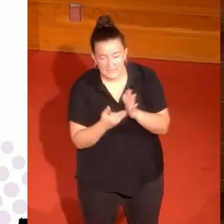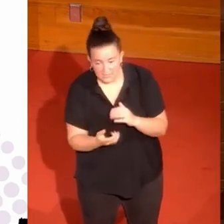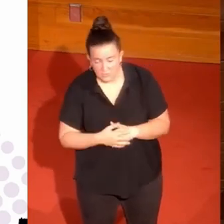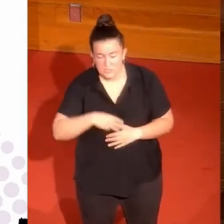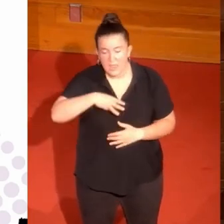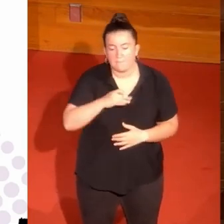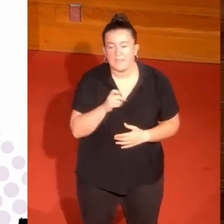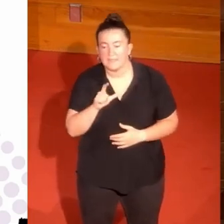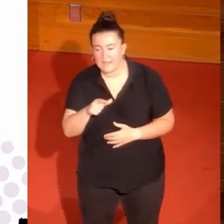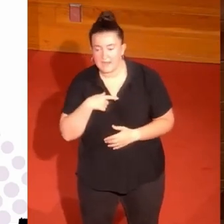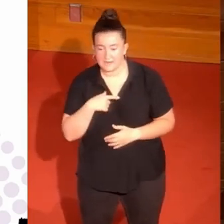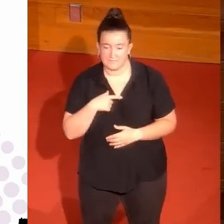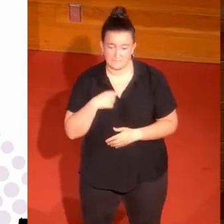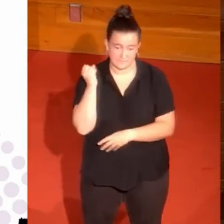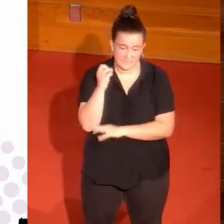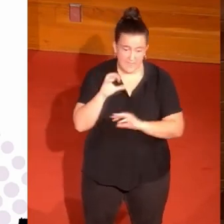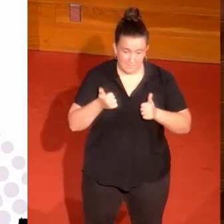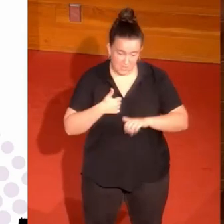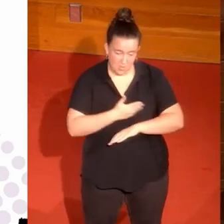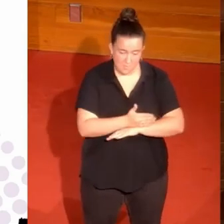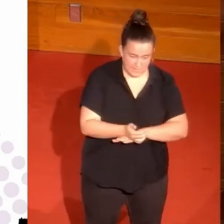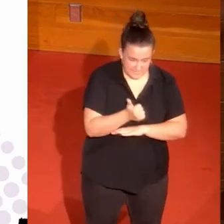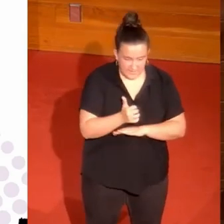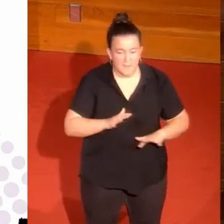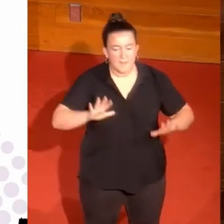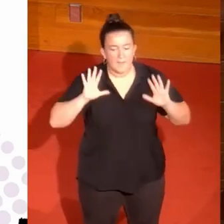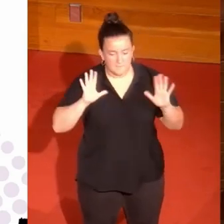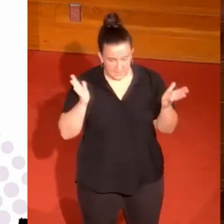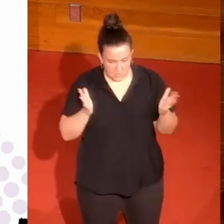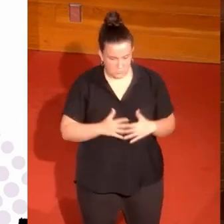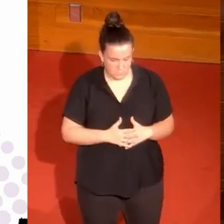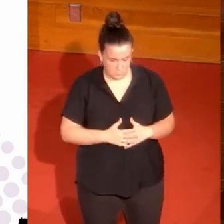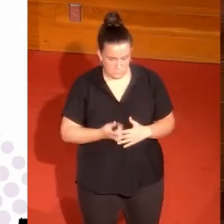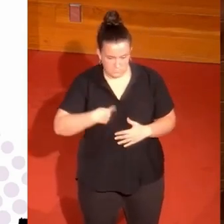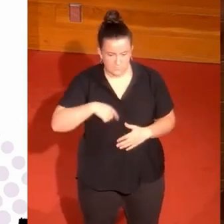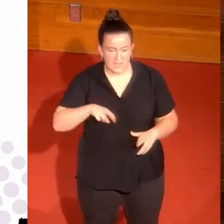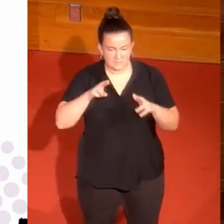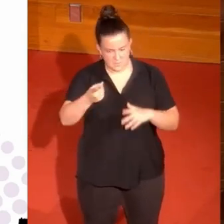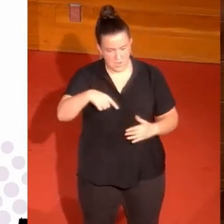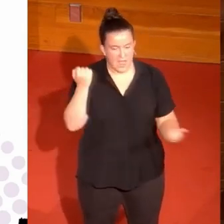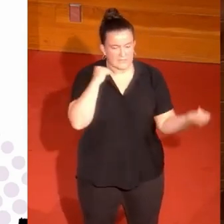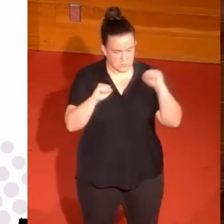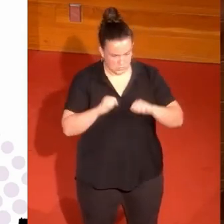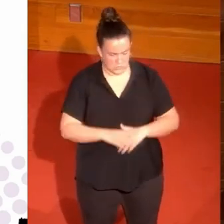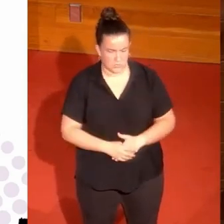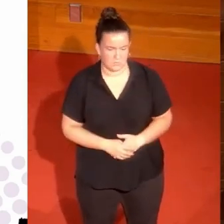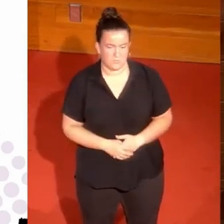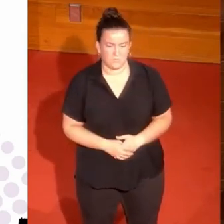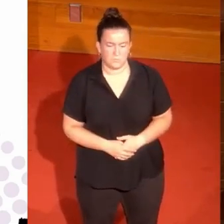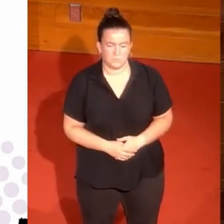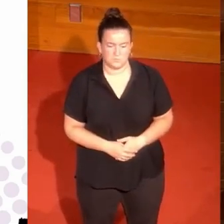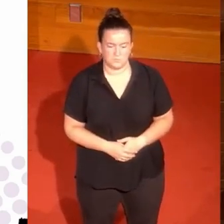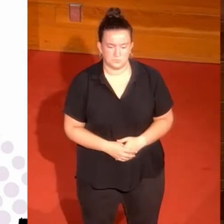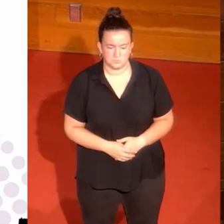hz bero eta abar eta abara esen dugu benetan zuen zuen larrera eskerrik asko